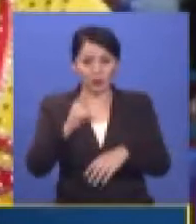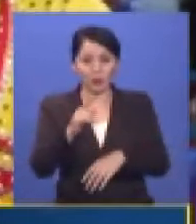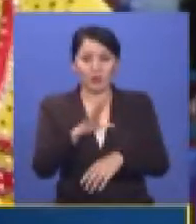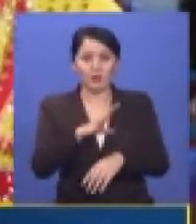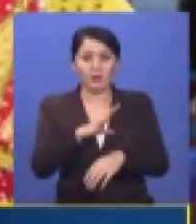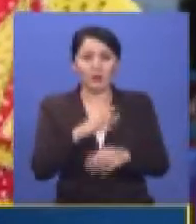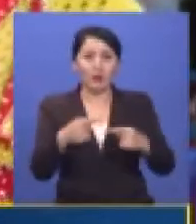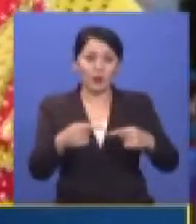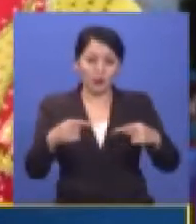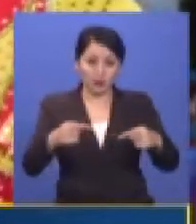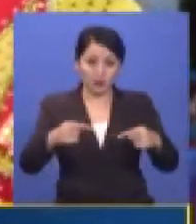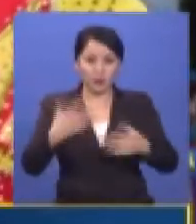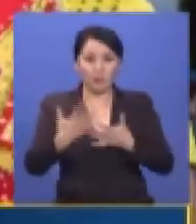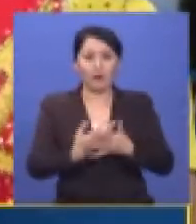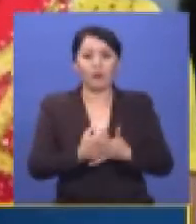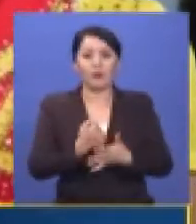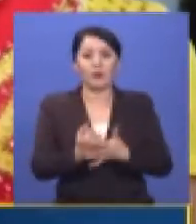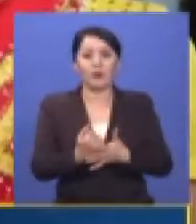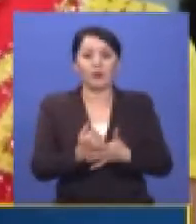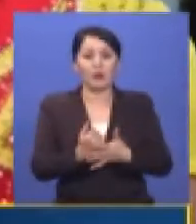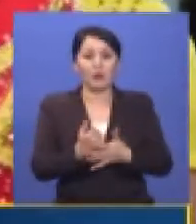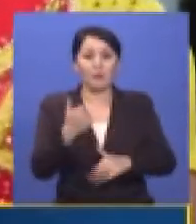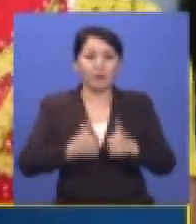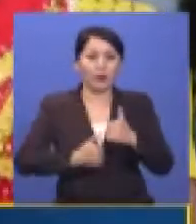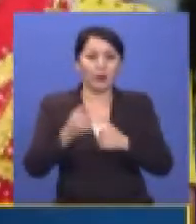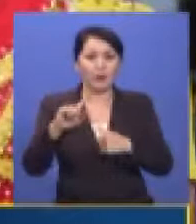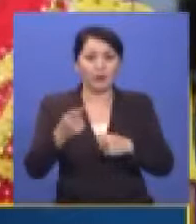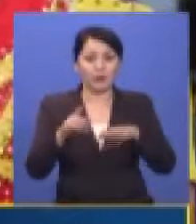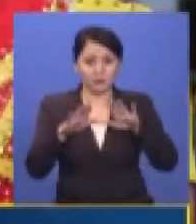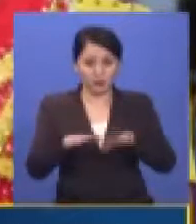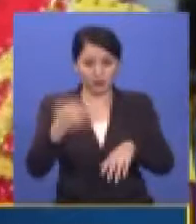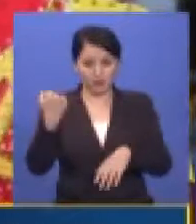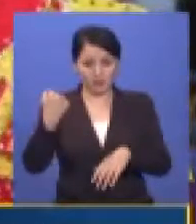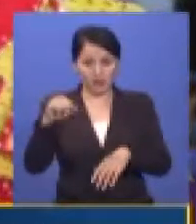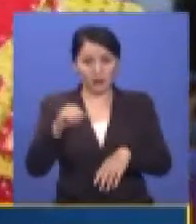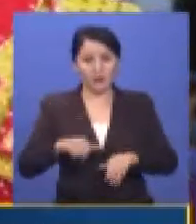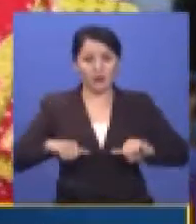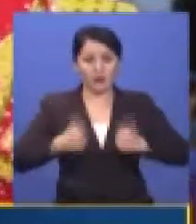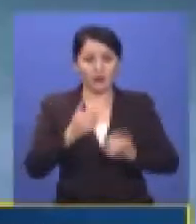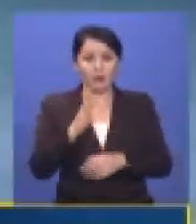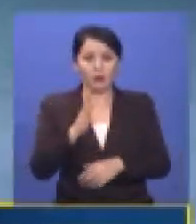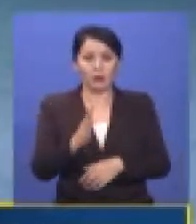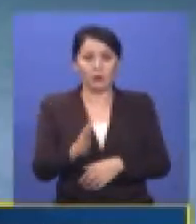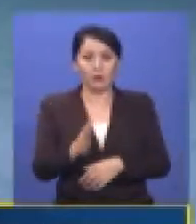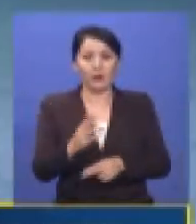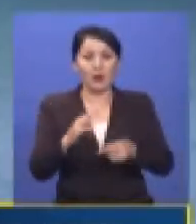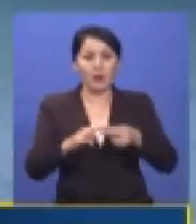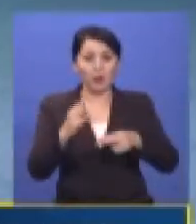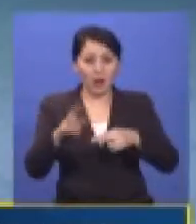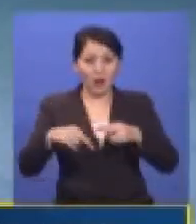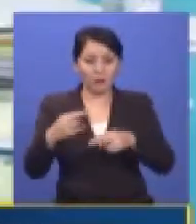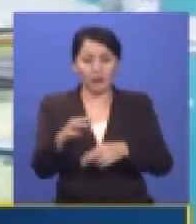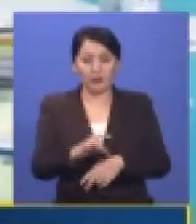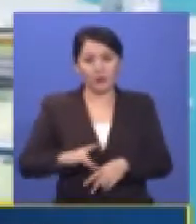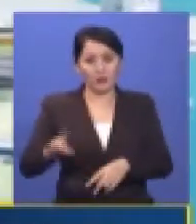қарамастан түрлі сындардан сүрінбей өттік. Осы жолғы жарыста бірінші орынға қол жеткізу үшін барымызды саламыз. Акробатикадан